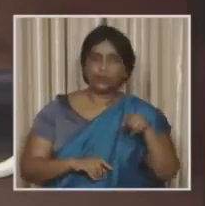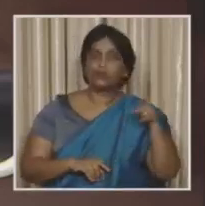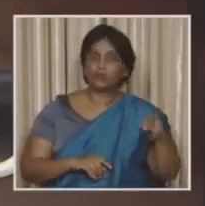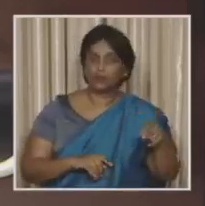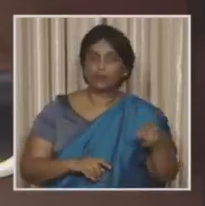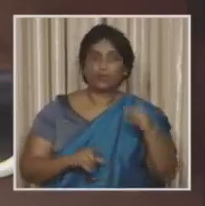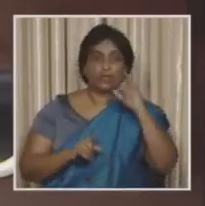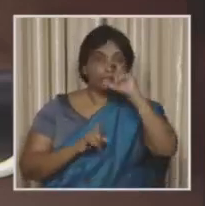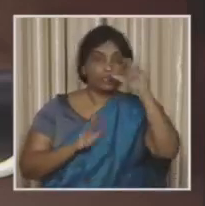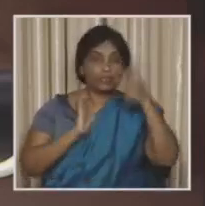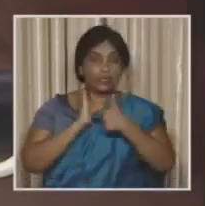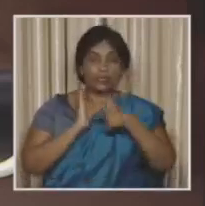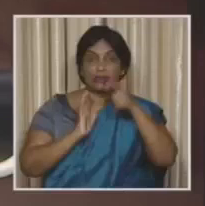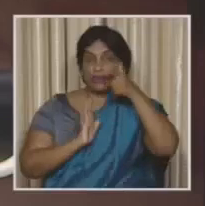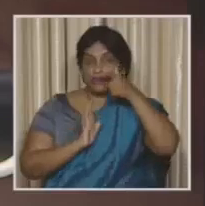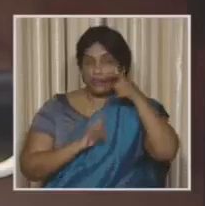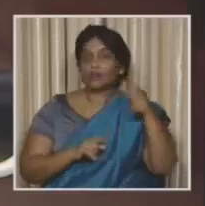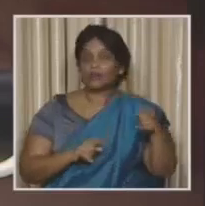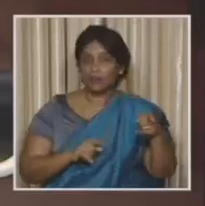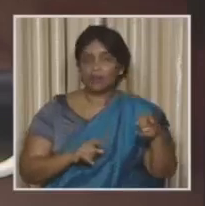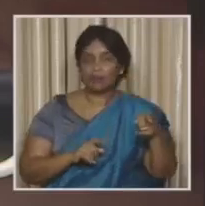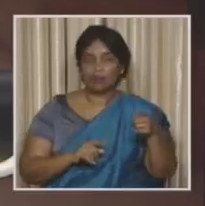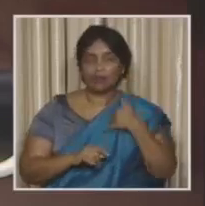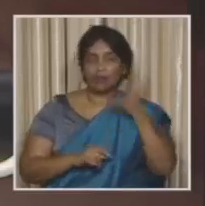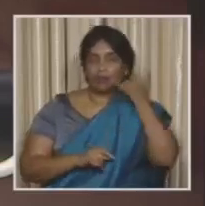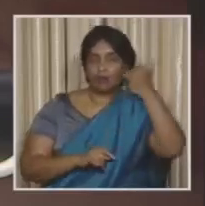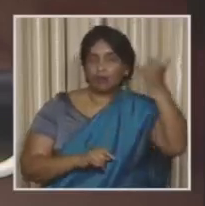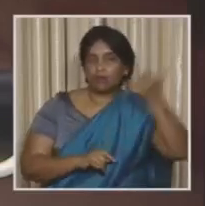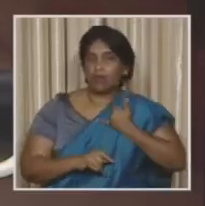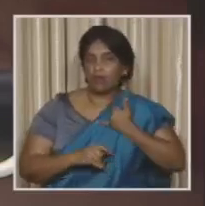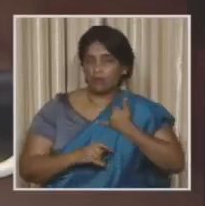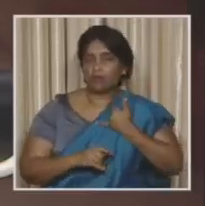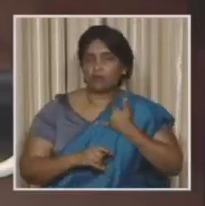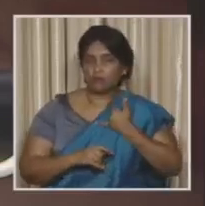ඉතින CCTV දර්ශන වලින් ඌට දුරකථන ඇමතුමක් එනවා.